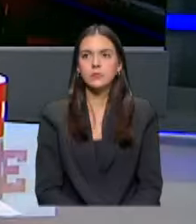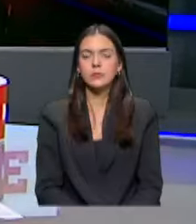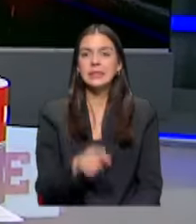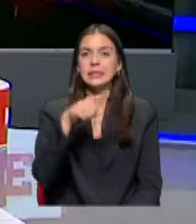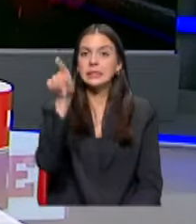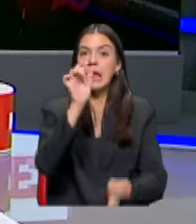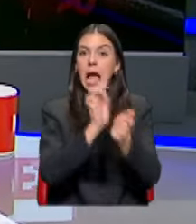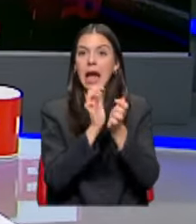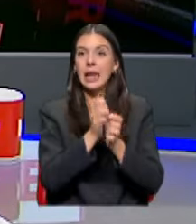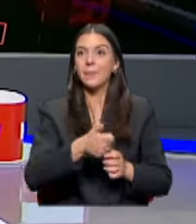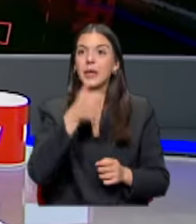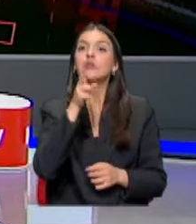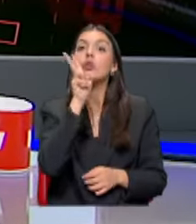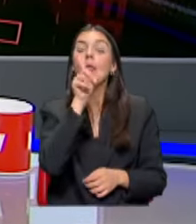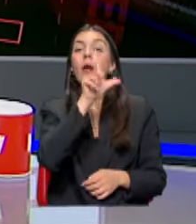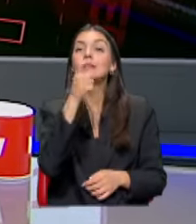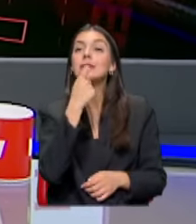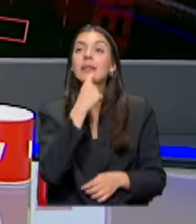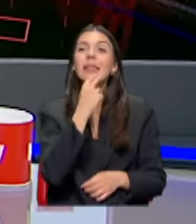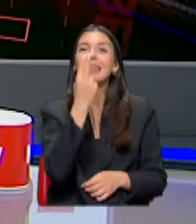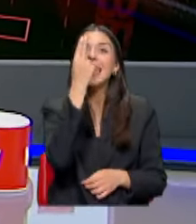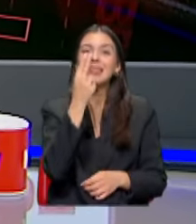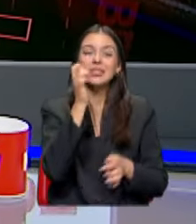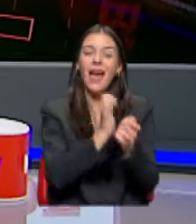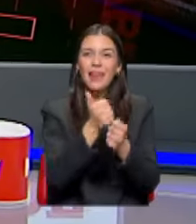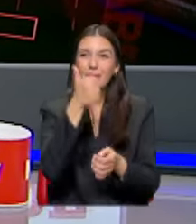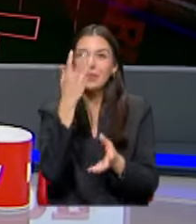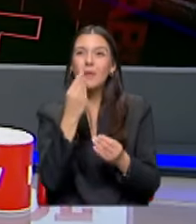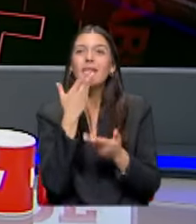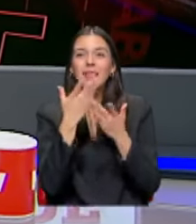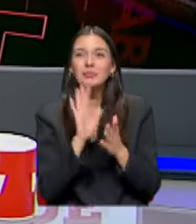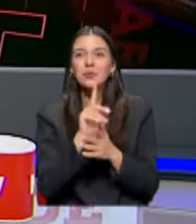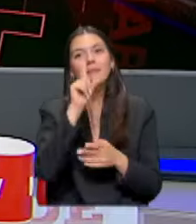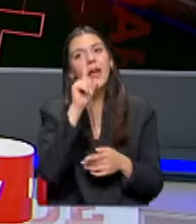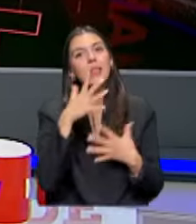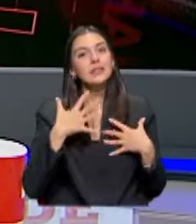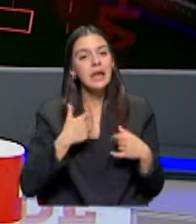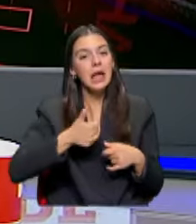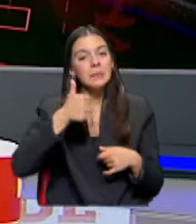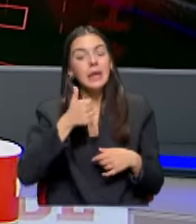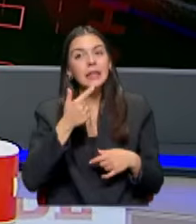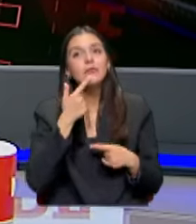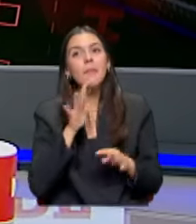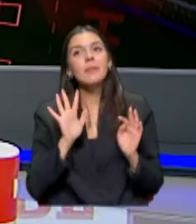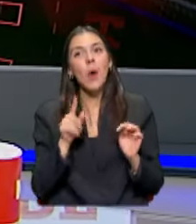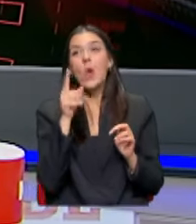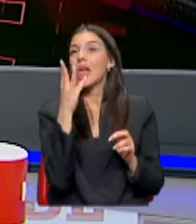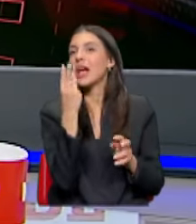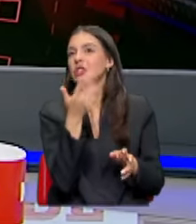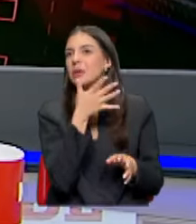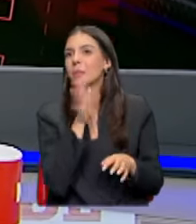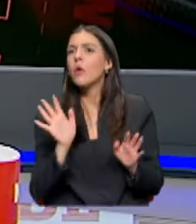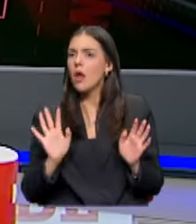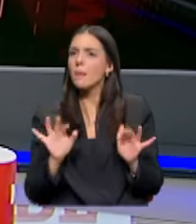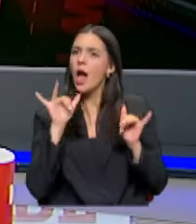Size Aile Bakanı'nın son 10 yılda 7. Aile Bakanı olduğundan bahsetmiştim. Vallahi Sağlık Bakanı'nı saymadım. O da kaçıncıdır